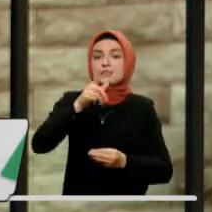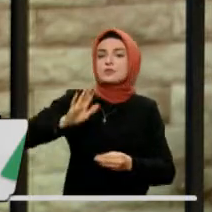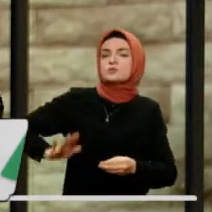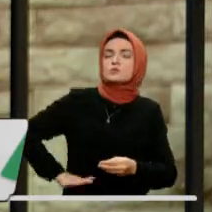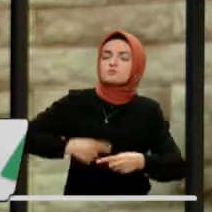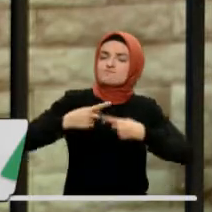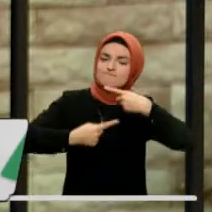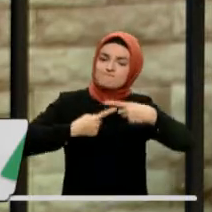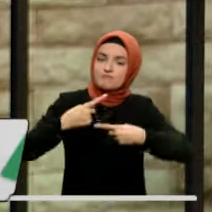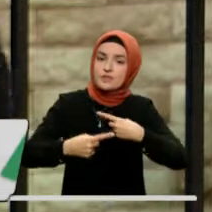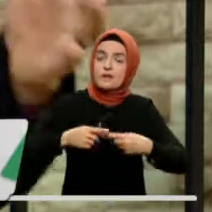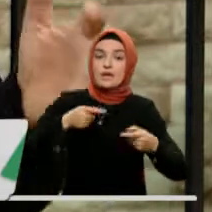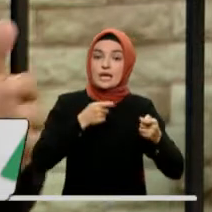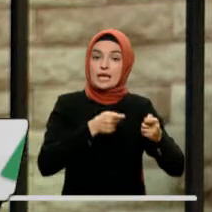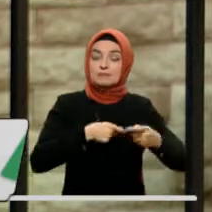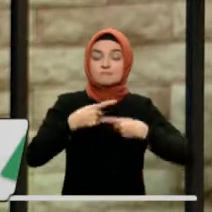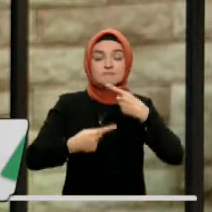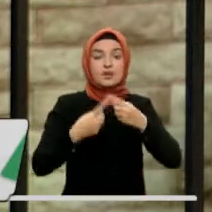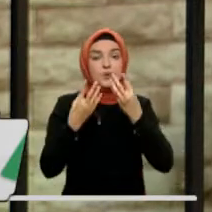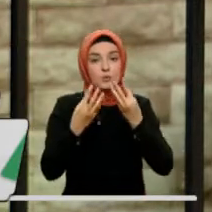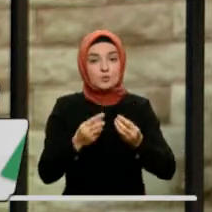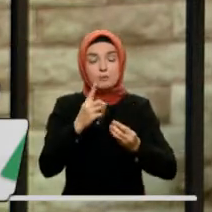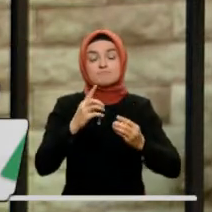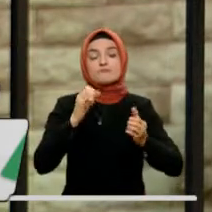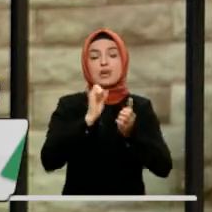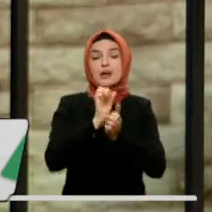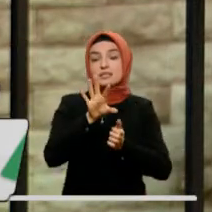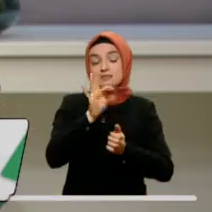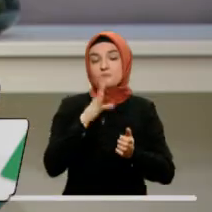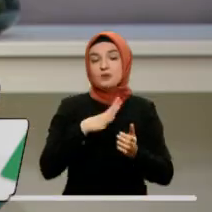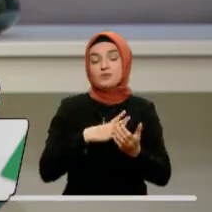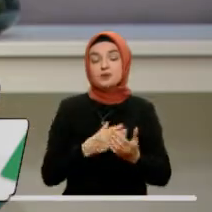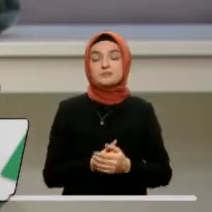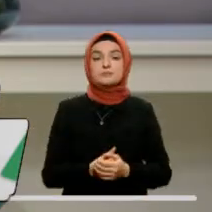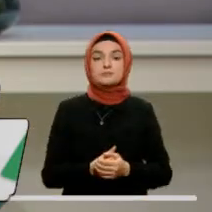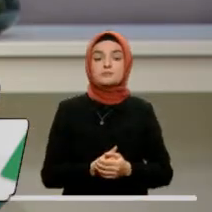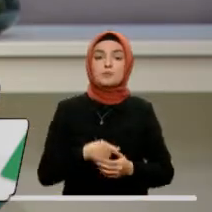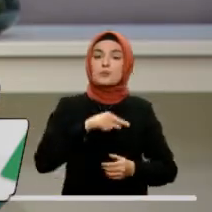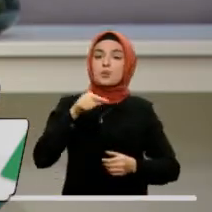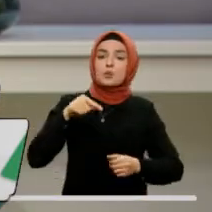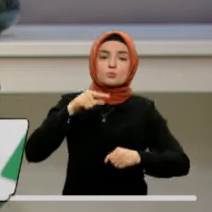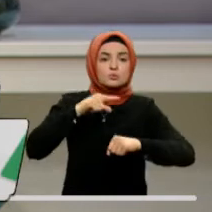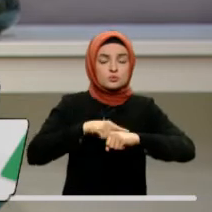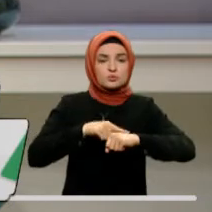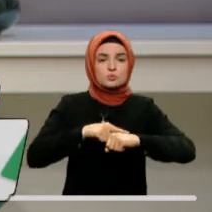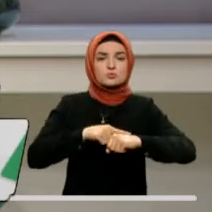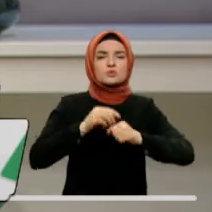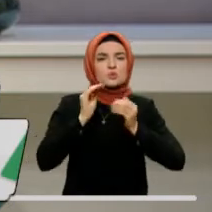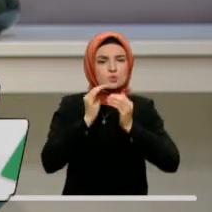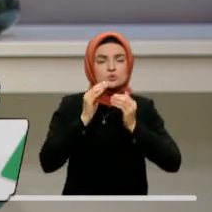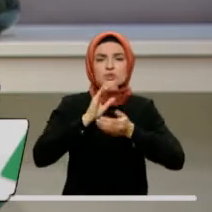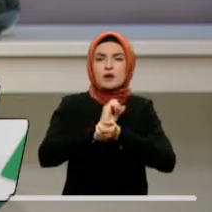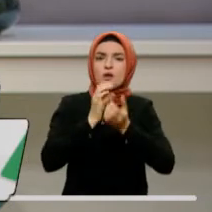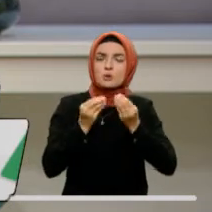devamını ve eğitimin devamını sağlayan bir kurumu, geniş bir aileyi seçiyorsunuz aslında. Yani biz ne kadar günümüzde daha çok böyle çekirdek aile olarak yaşıyor olsak